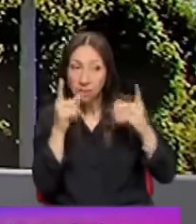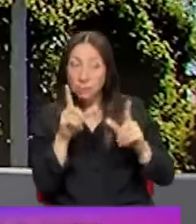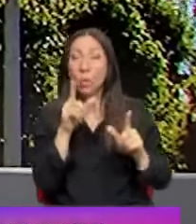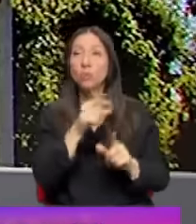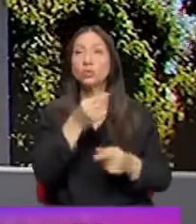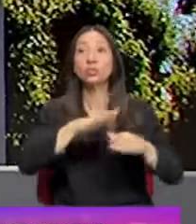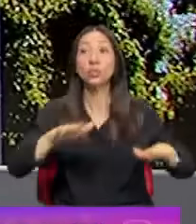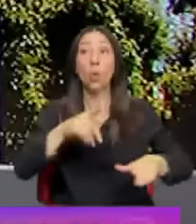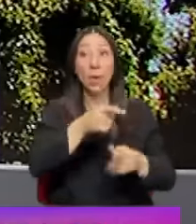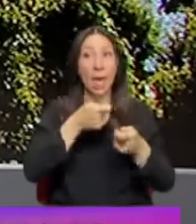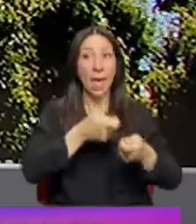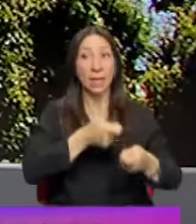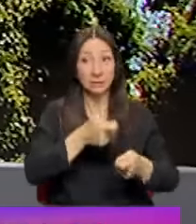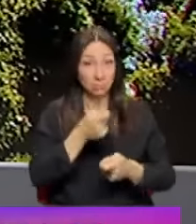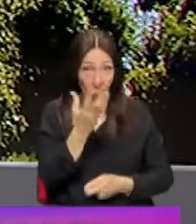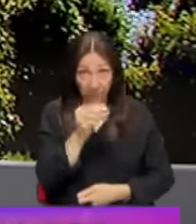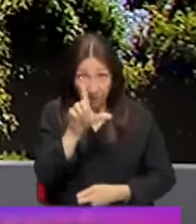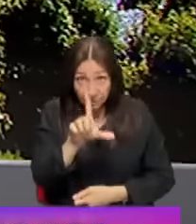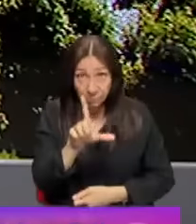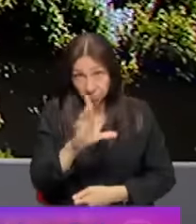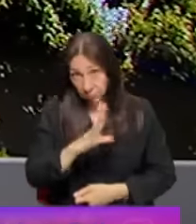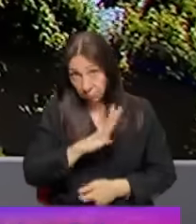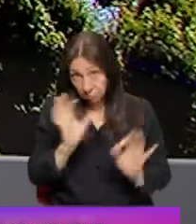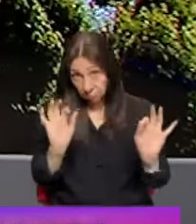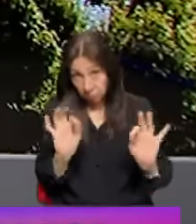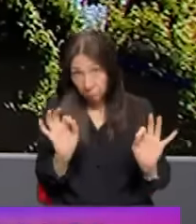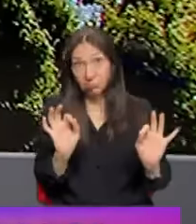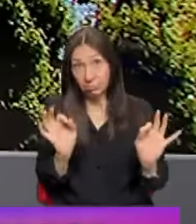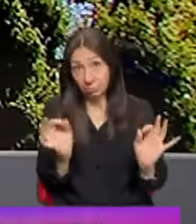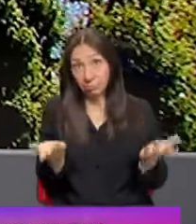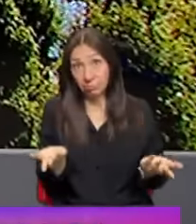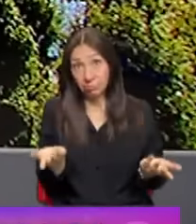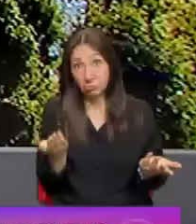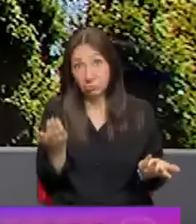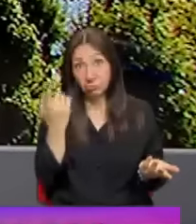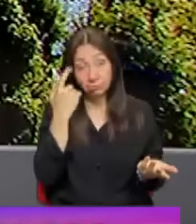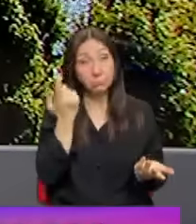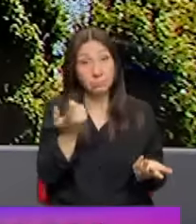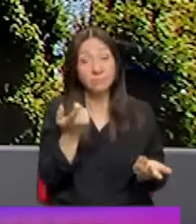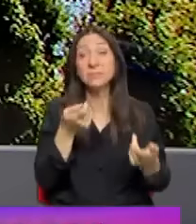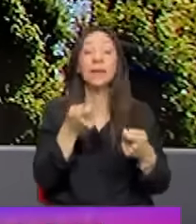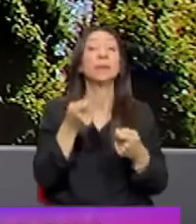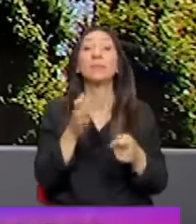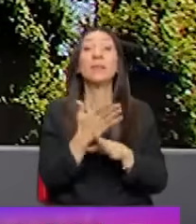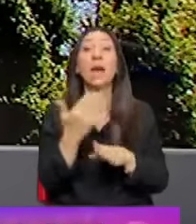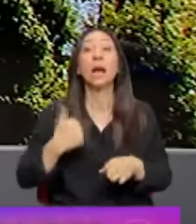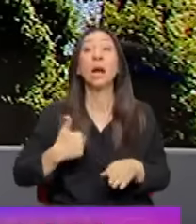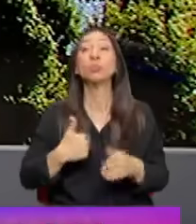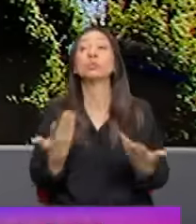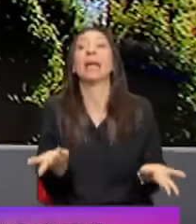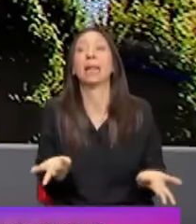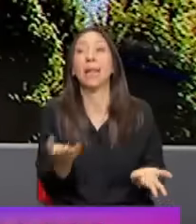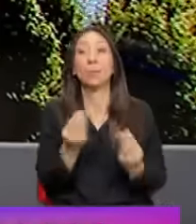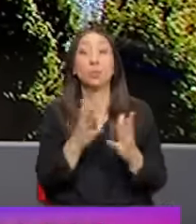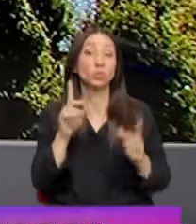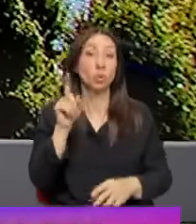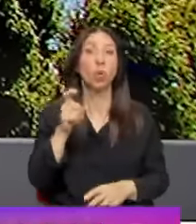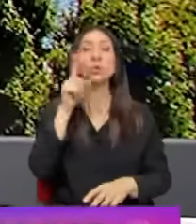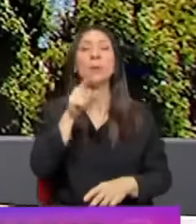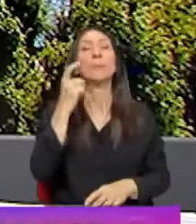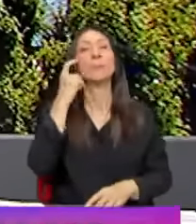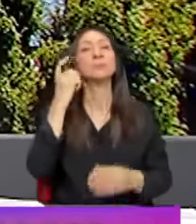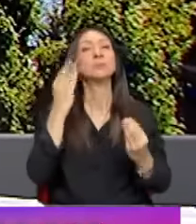o çocukların orada eğitim almak için var olduğu değil midir? Zaten eğitim neden kamusal değildir? Bu da en büyük soru. O